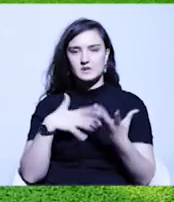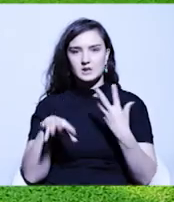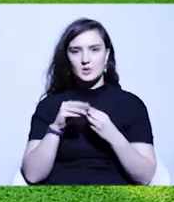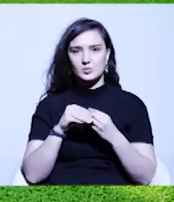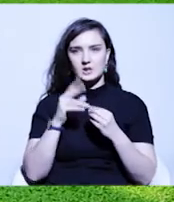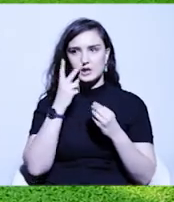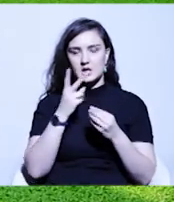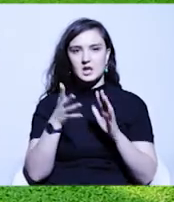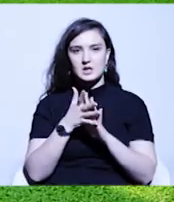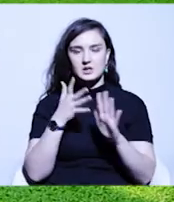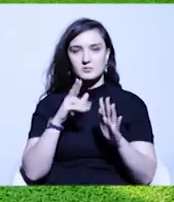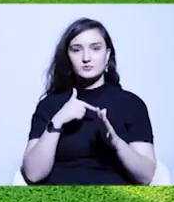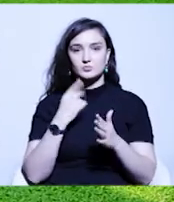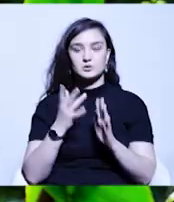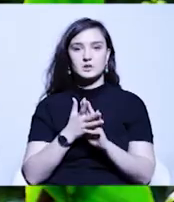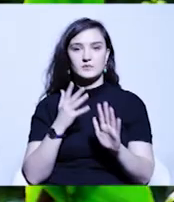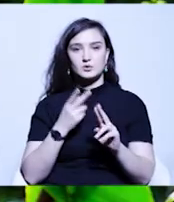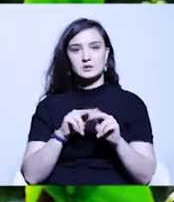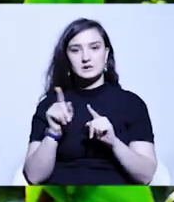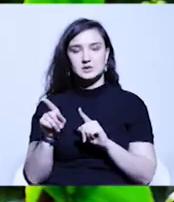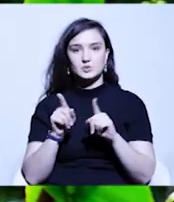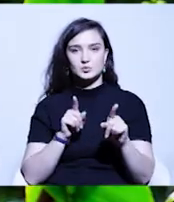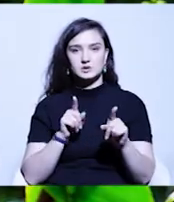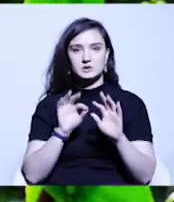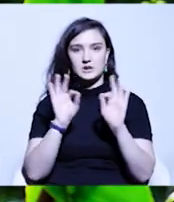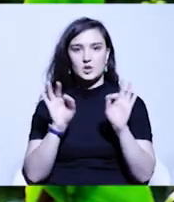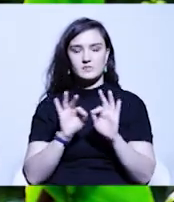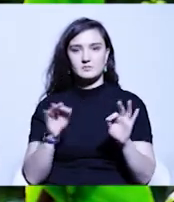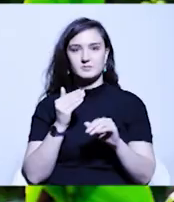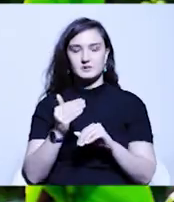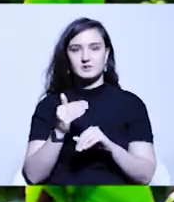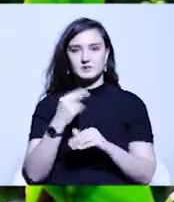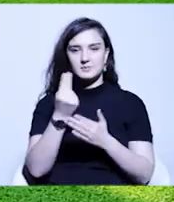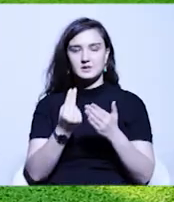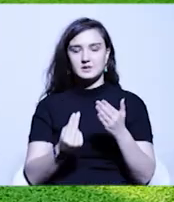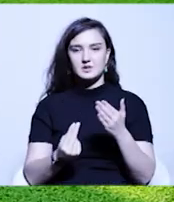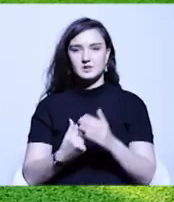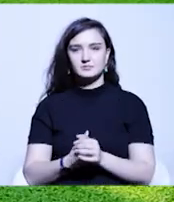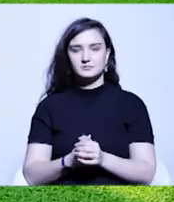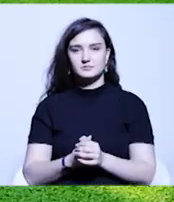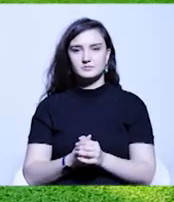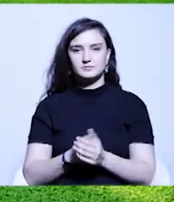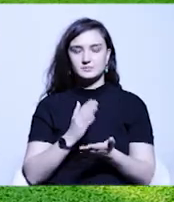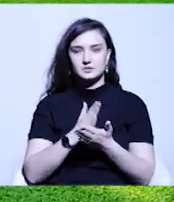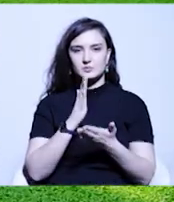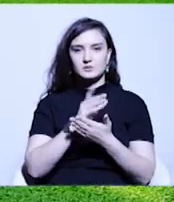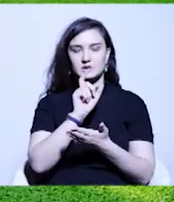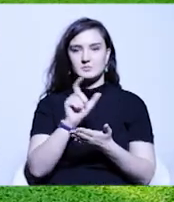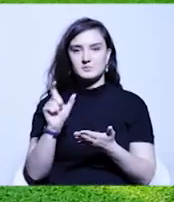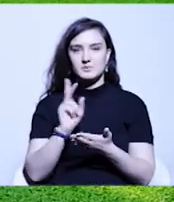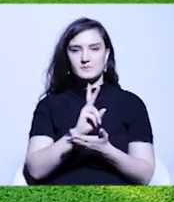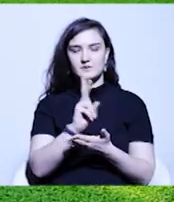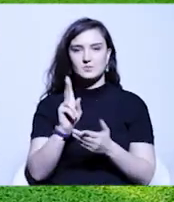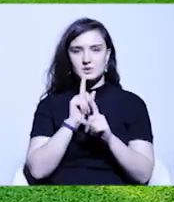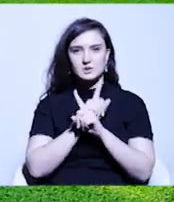ჩვენებული აღქმა და ჩვენებურად უნდა გავიგოთ ესა თუ ის ხელოვნების ნამუშევარი. ოღონდ არსებობენ ადამიანები, რომლებიც აი